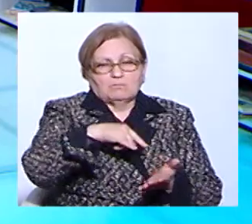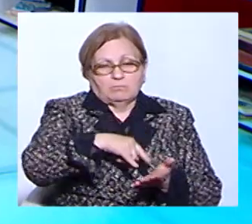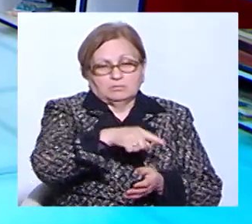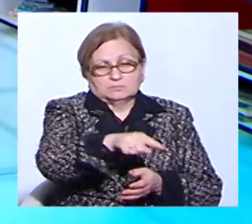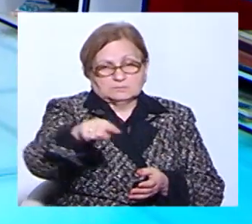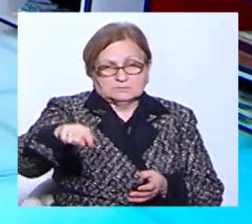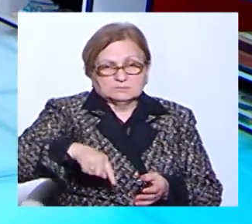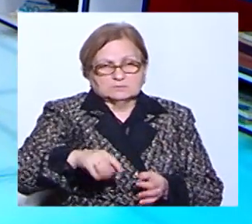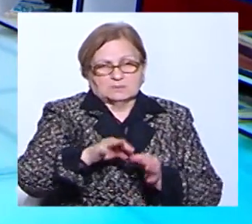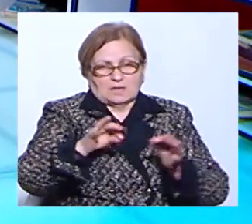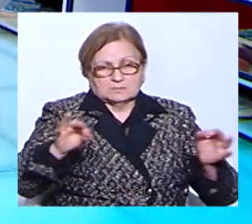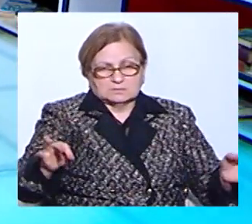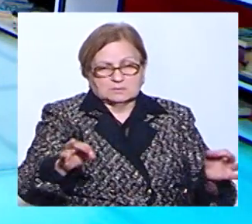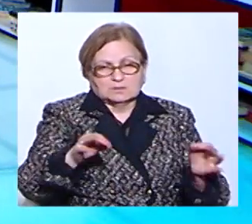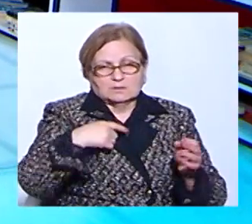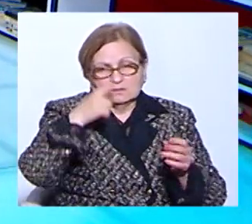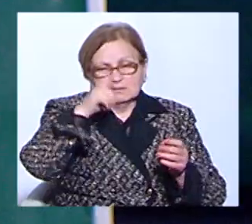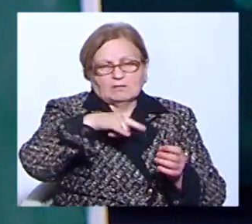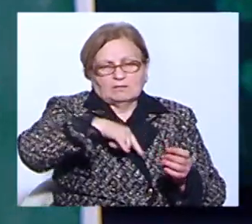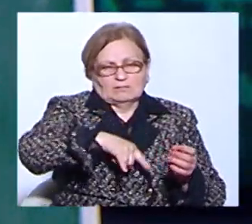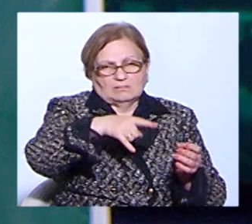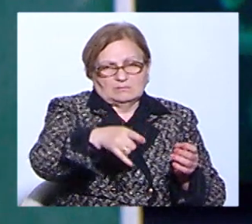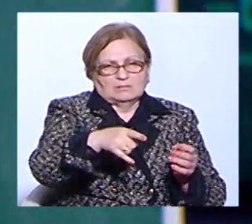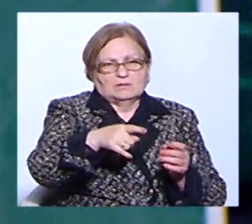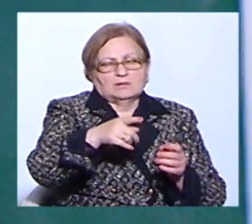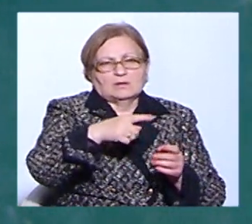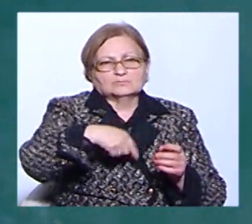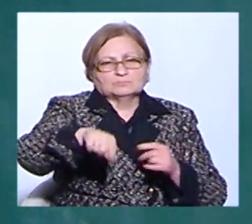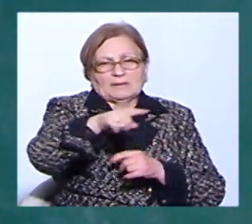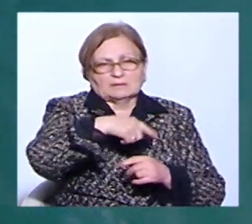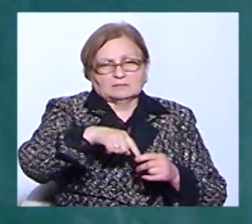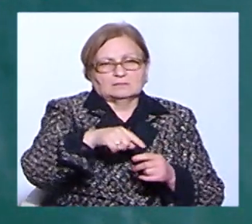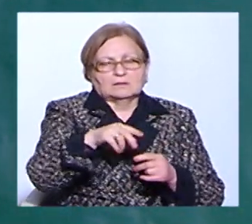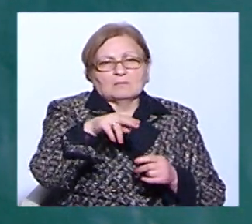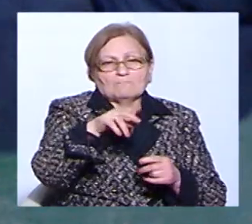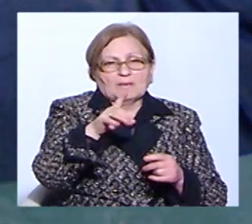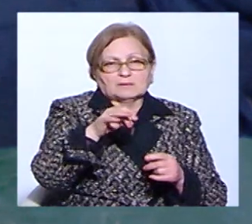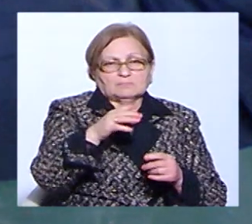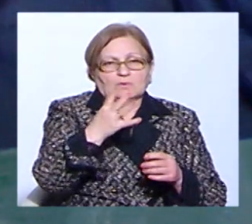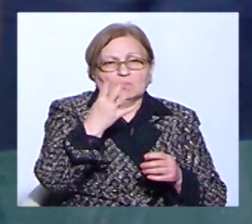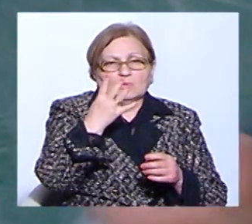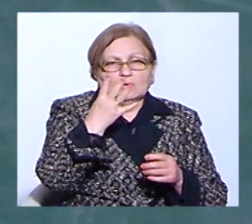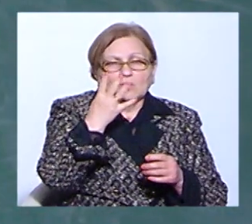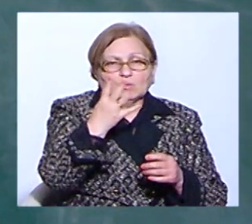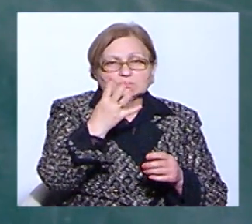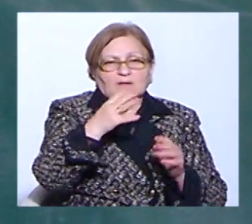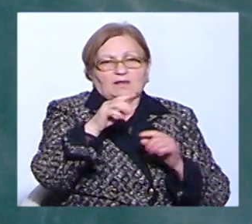ფუძეს. რადგან ვიცით, რომ კვადრატია და პერიმეტრი 20, კარგად ვიცით, რომ პერიმეტრი არის 4-ჯერ